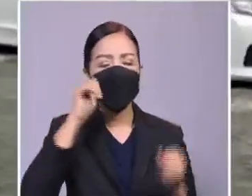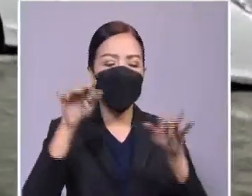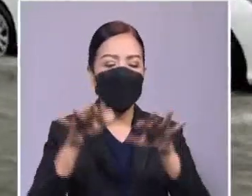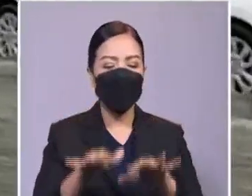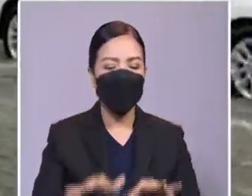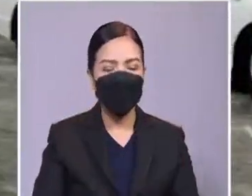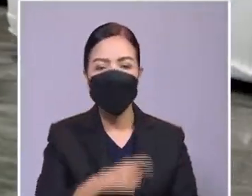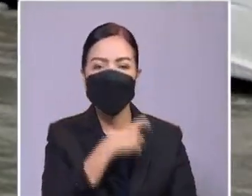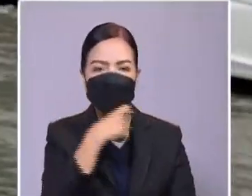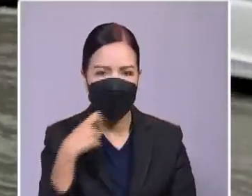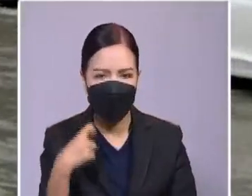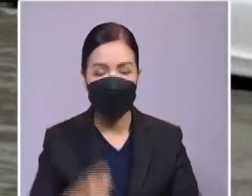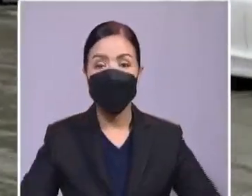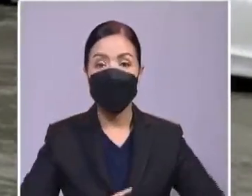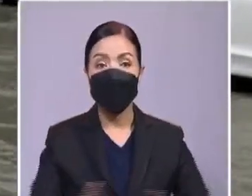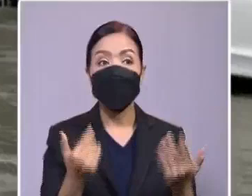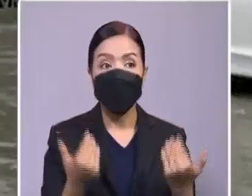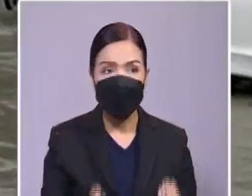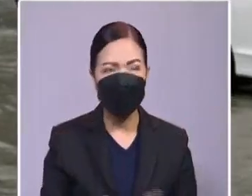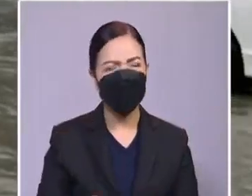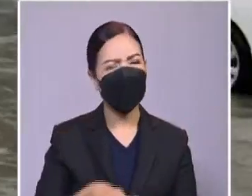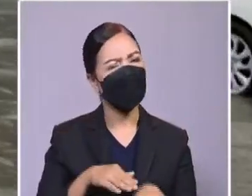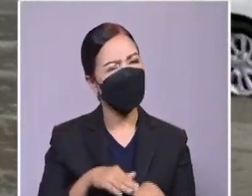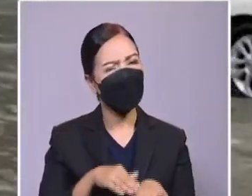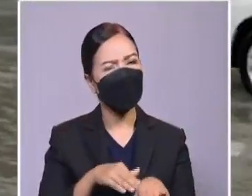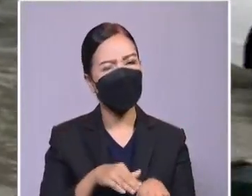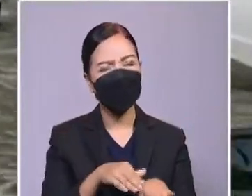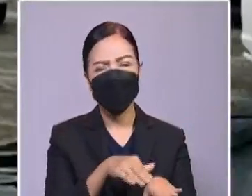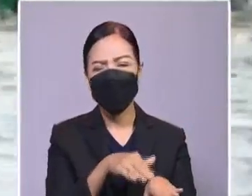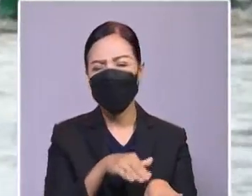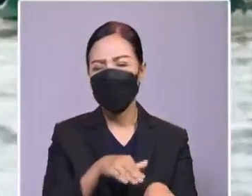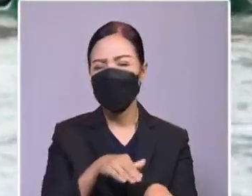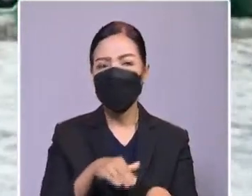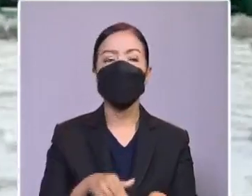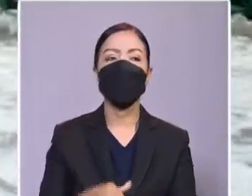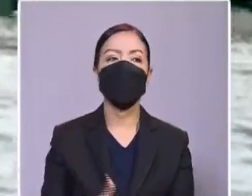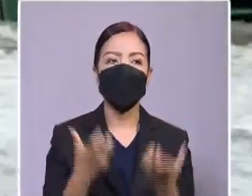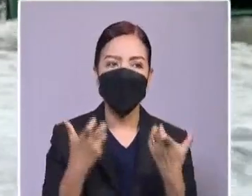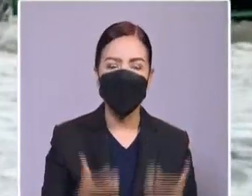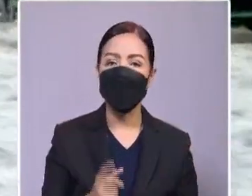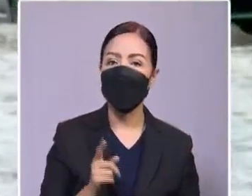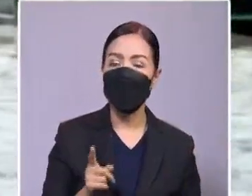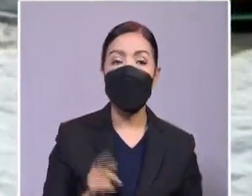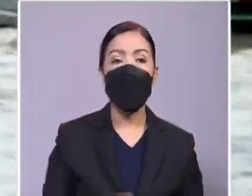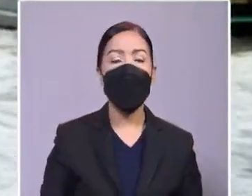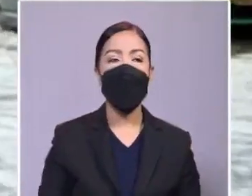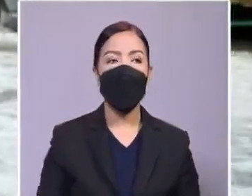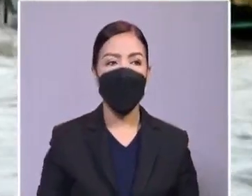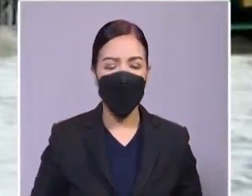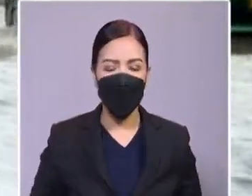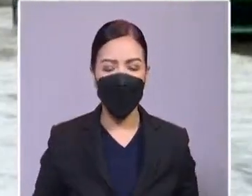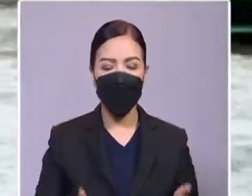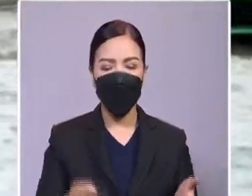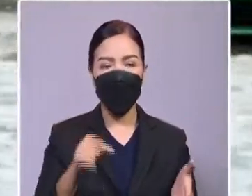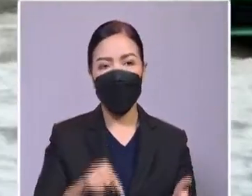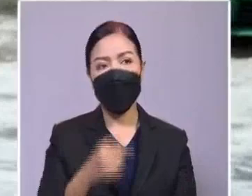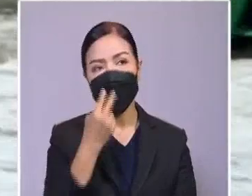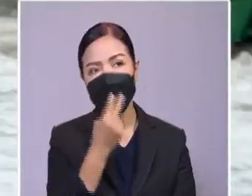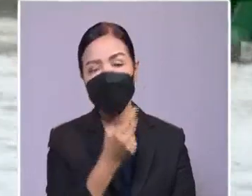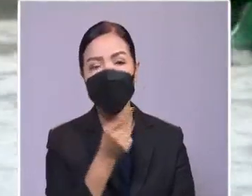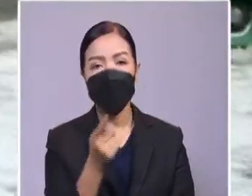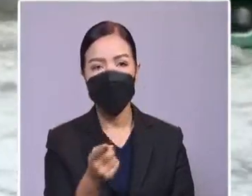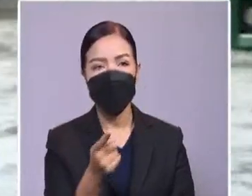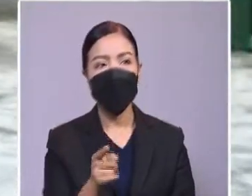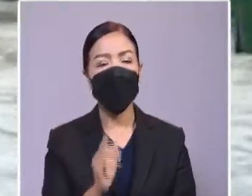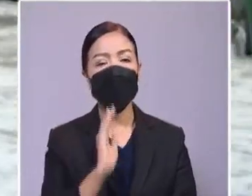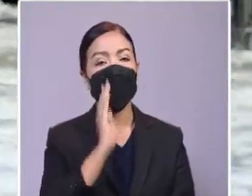ปัญหาตอนนี้รถติดขัดอย่างมากค่ะเป็นผลสะสมหนักเพราะว่าถนนเส้นแจ้งวัฒนะนะคะถ้าคุณผู้ชมเห็นเนี่ยถ้า